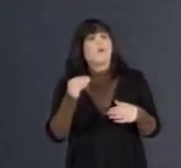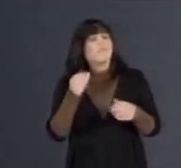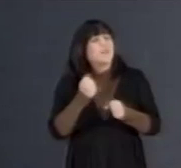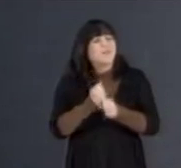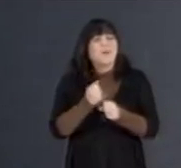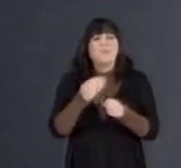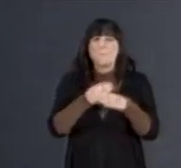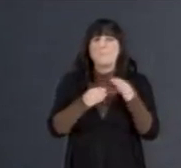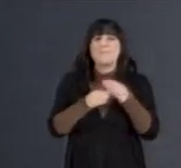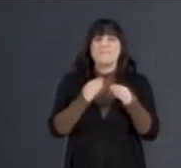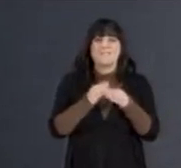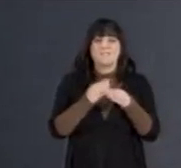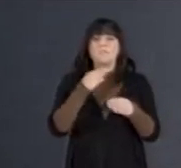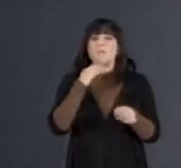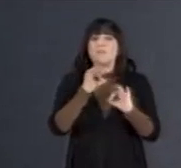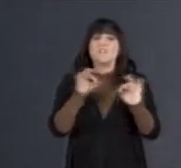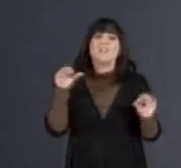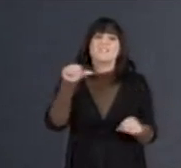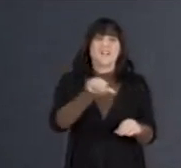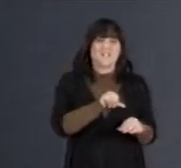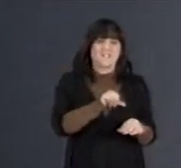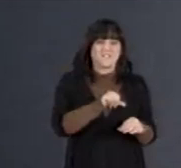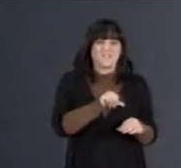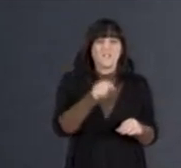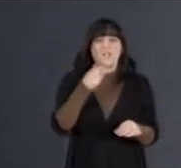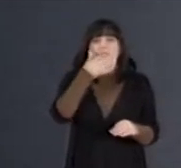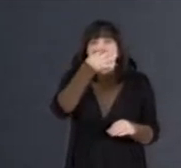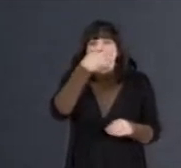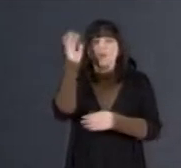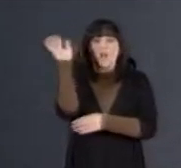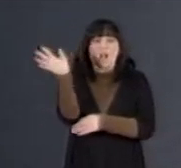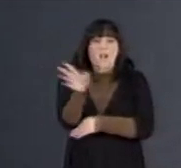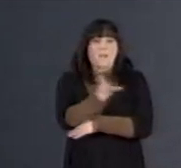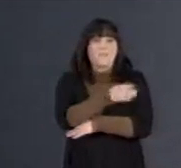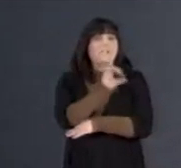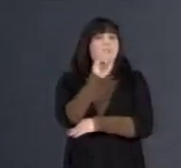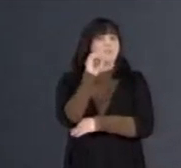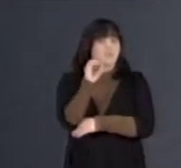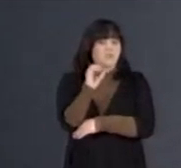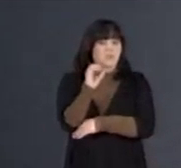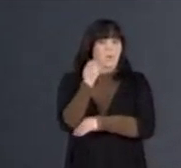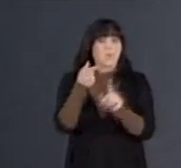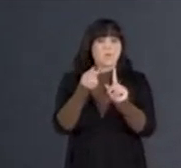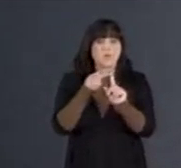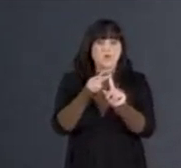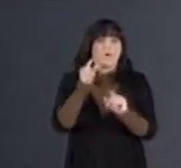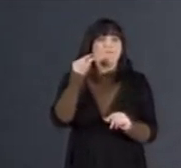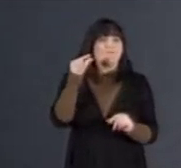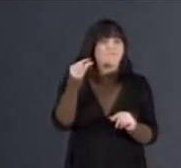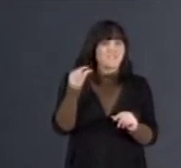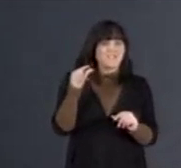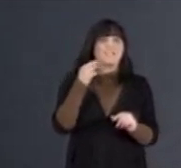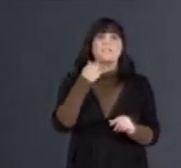-konkreet. Či veri majkollok xiej. Emissions zero jow veraftit. Esa meta